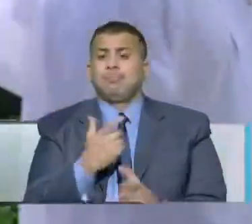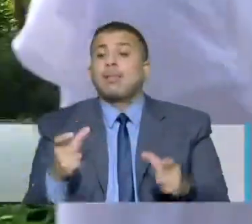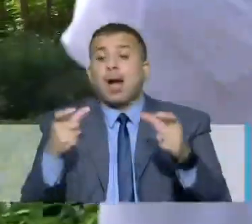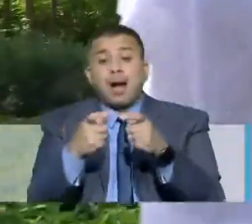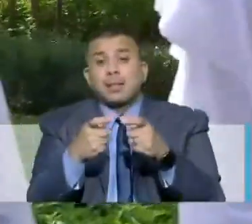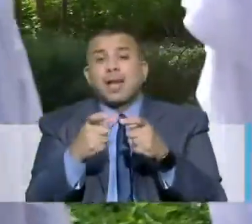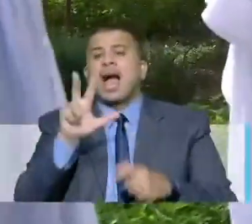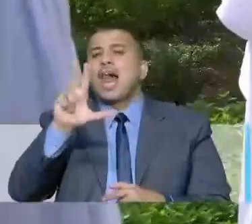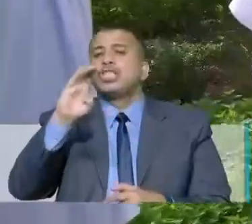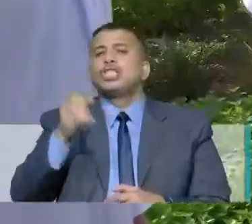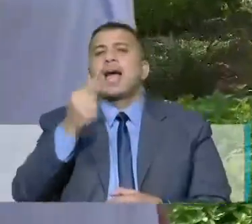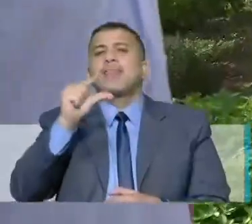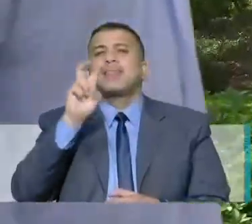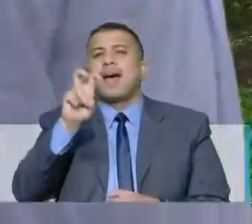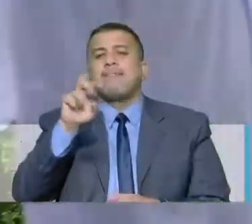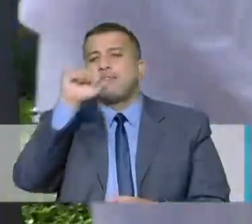منطقه الجاده